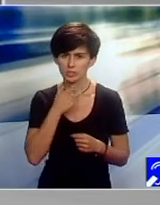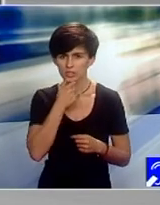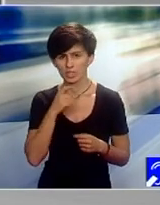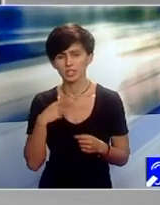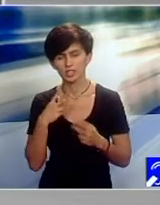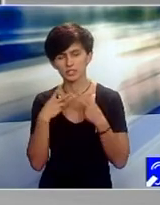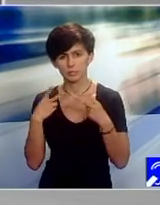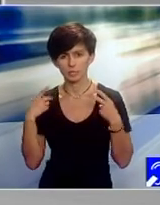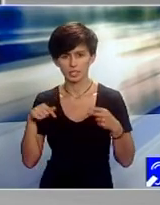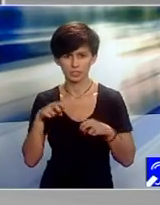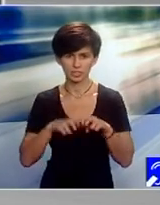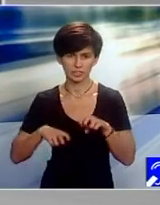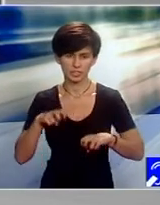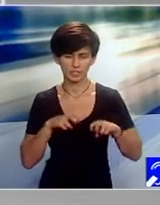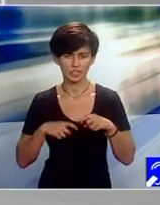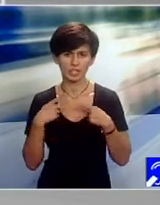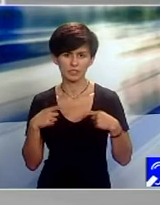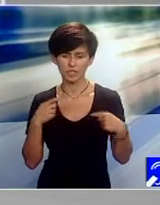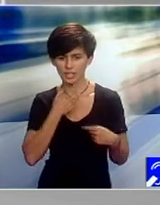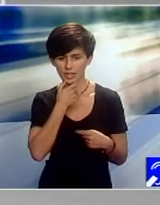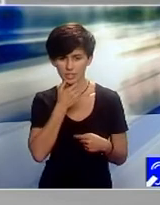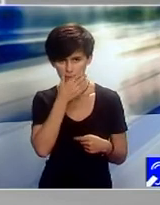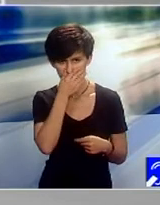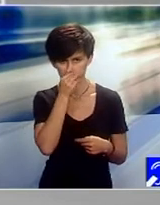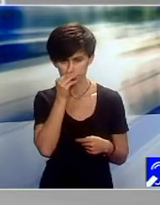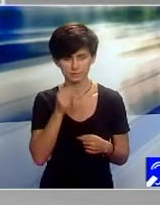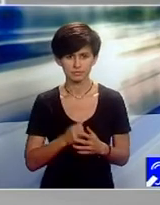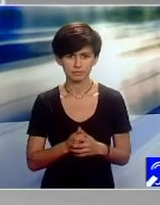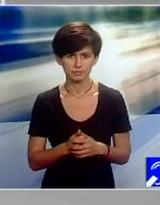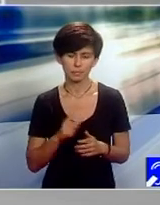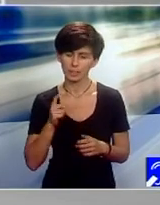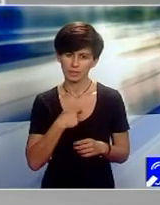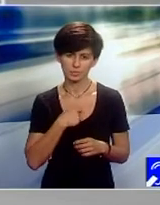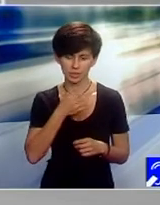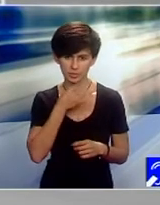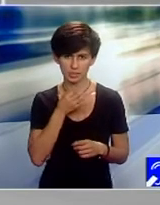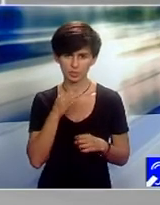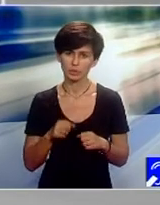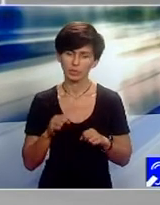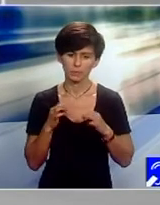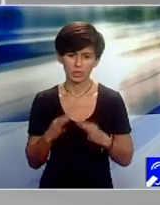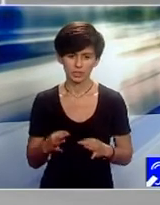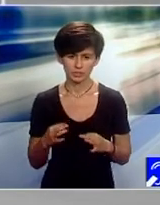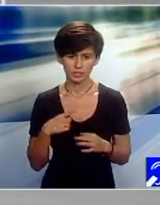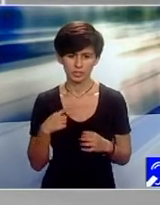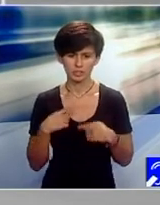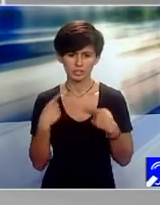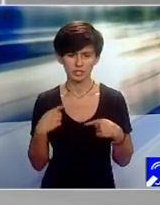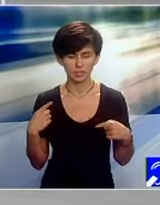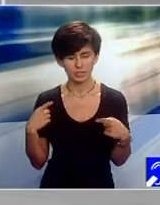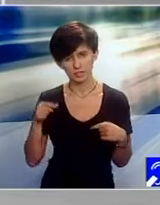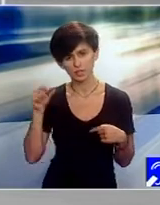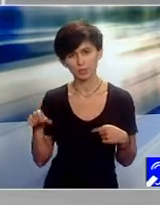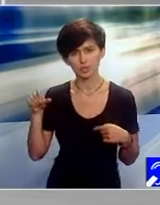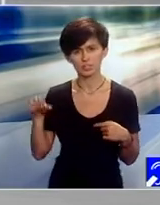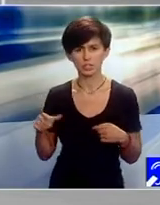vorbim de genetică, din nou, nu putem să spunem cu siguranță absolut nimica. Există o diferență între persoanele care au debut